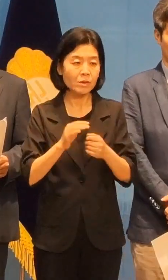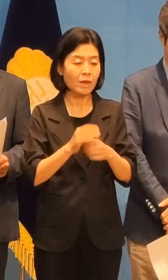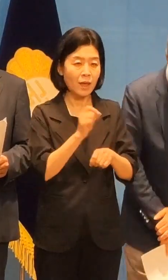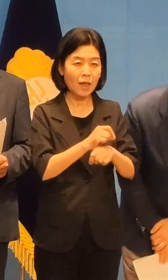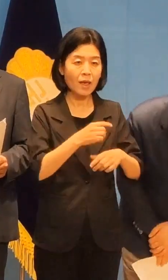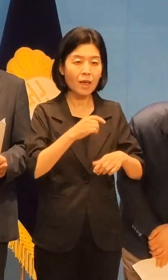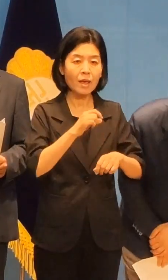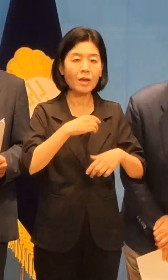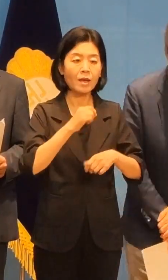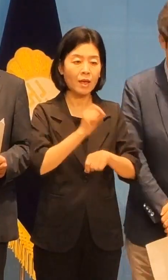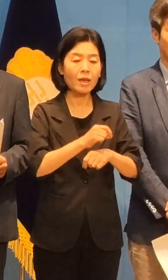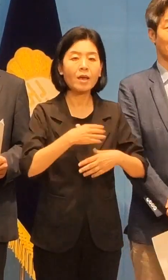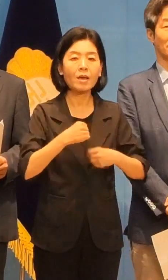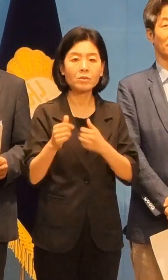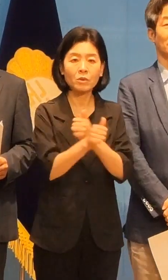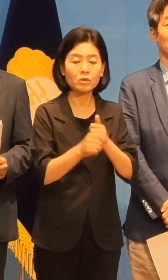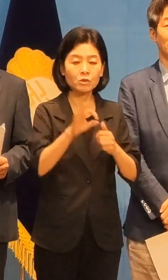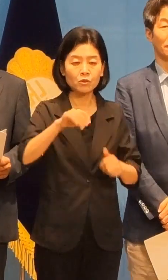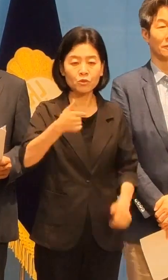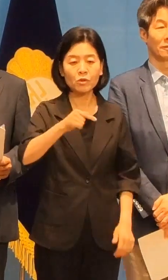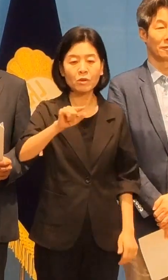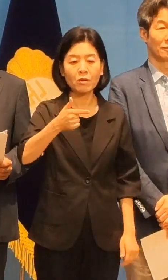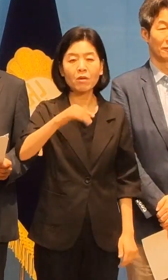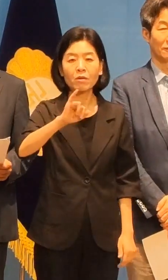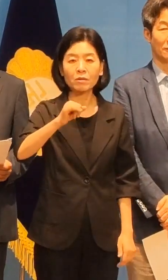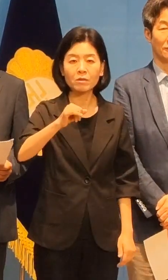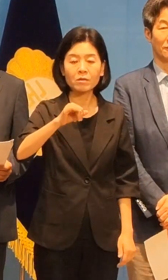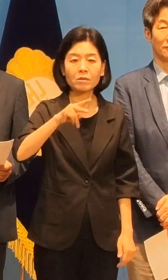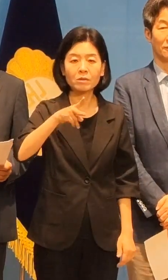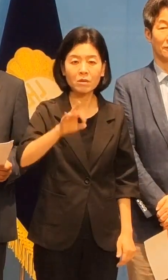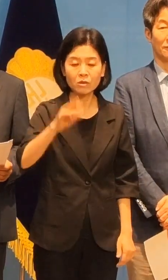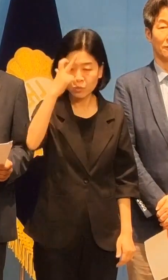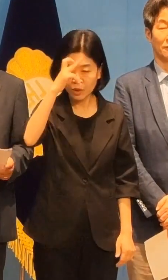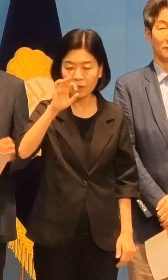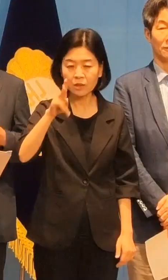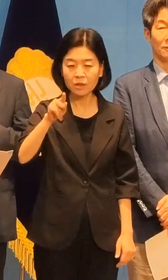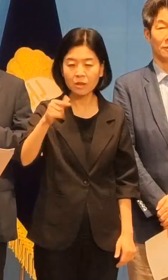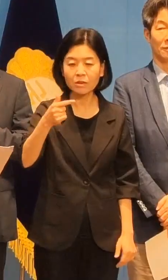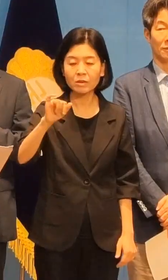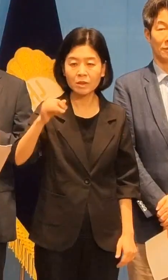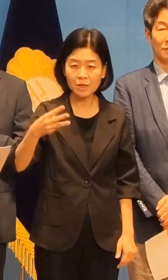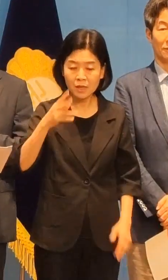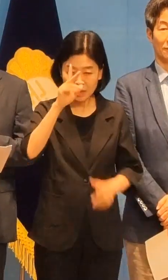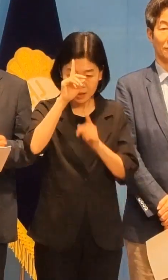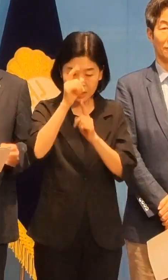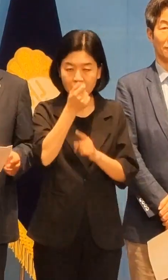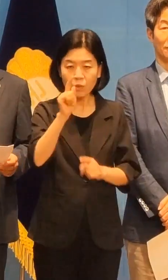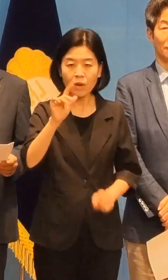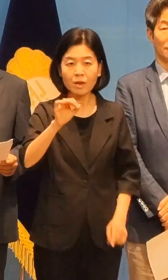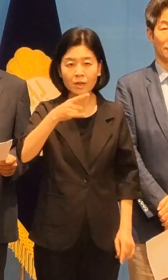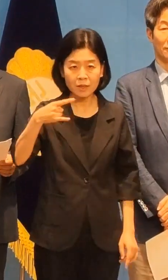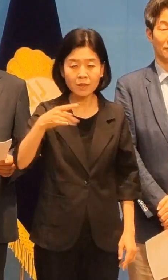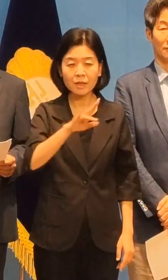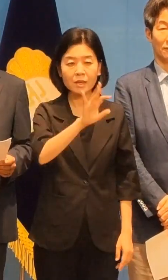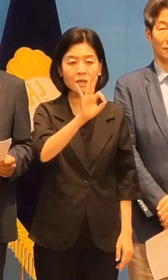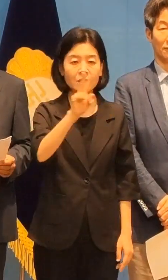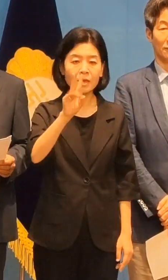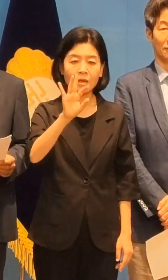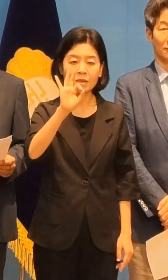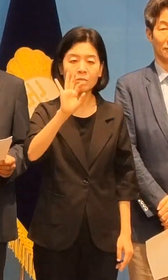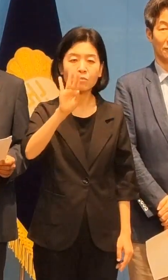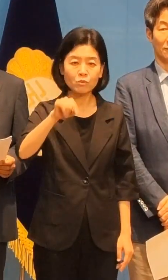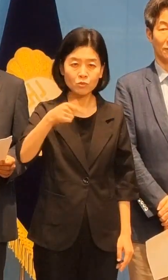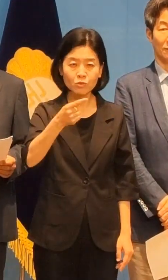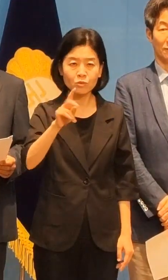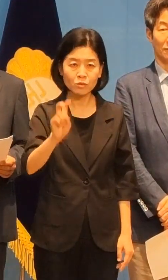의원님 오셨습니다. 최현일 의원님 오셨습니다. 이광희 의원님 오셨습니다. 양부남 의원님